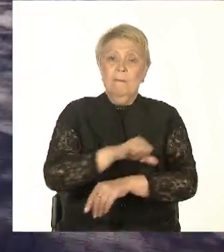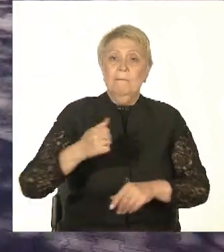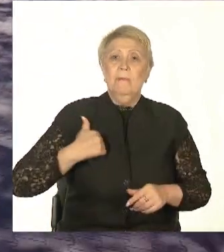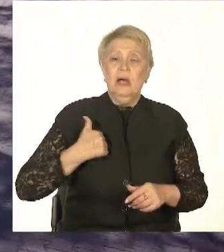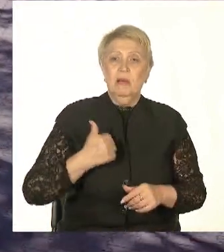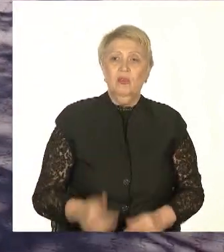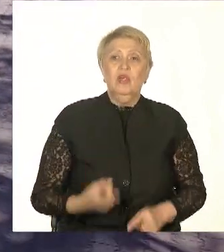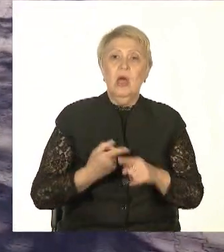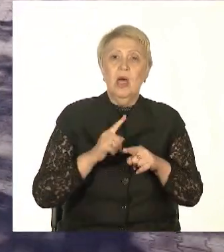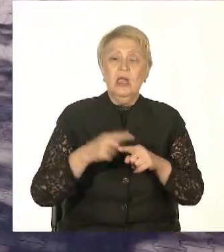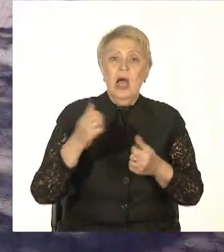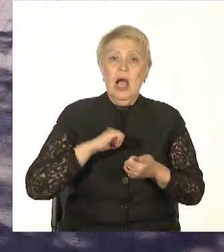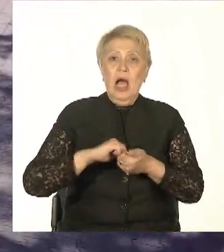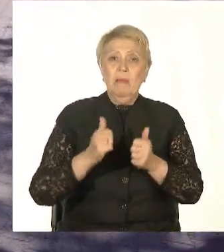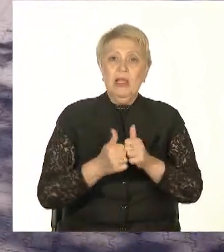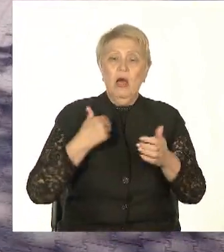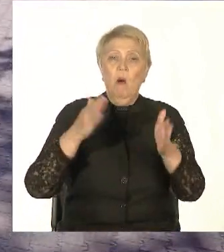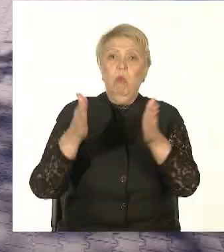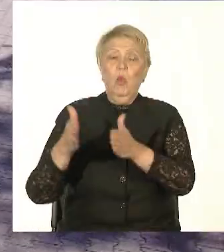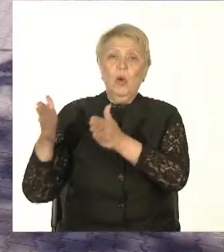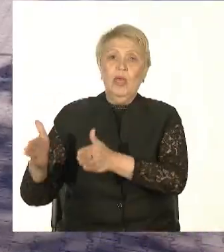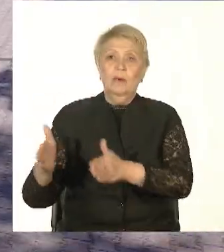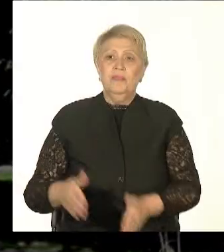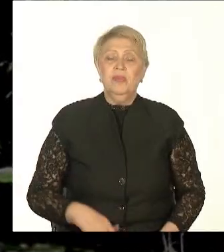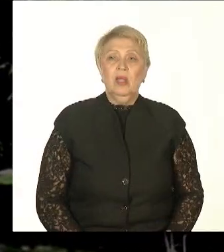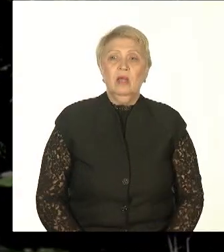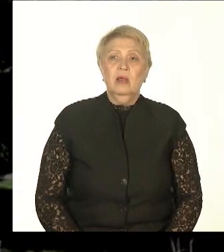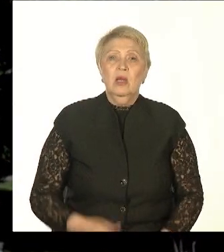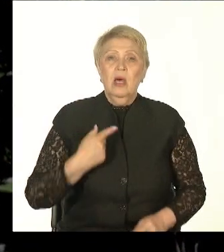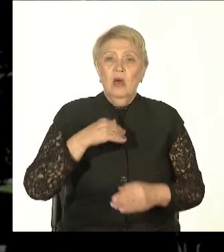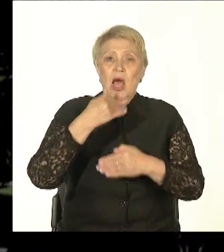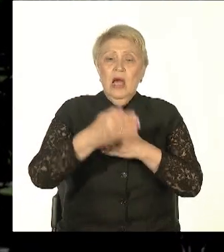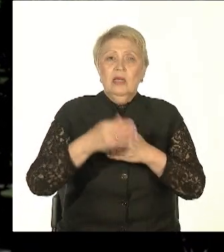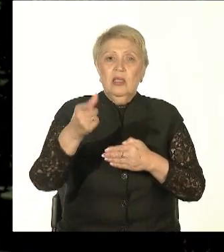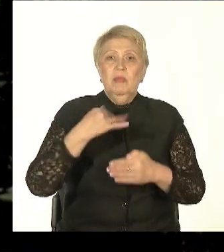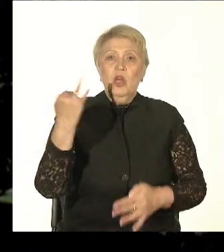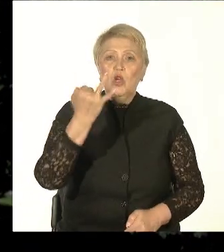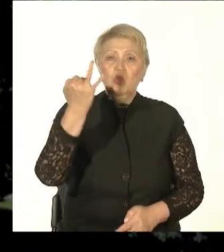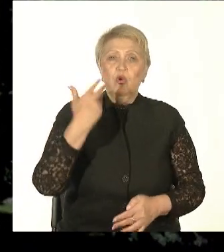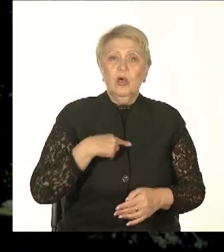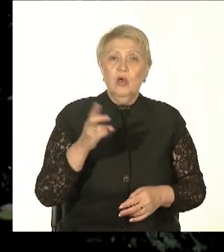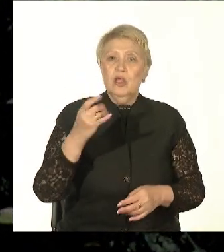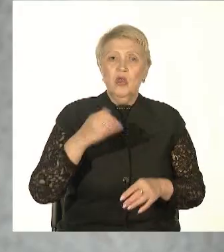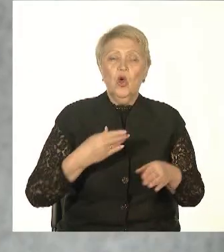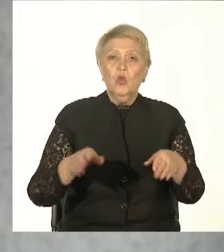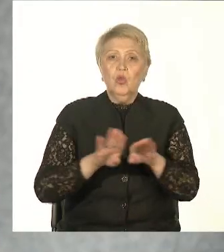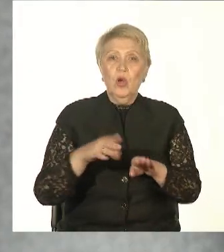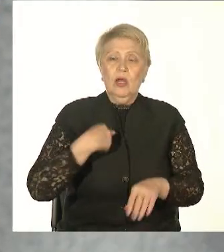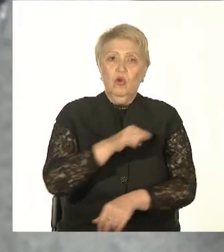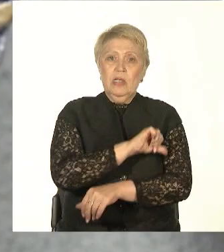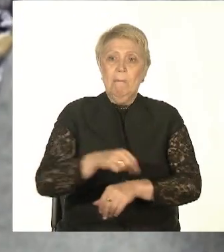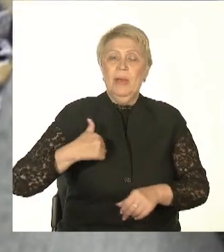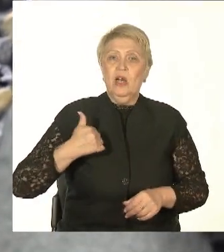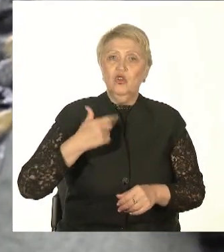лишь каменные блоки, мраморные таблички да медные барельефы. А за ними история не только дальневосточной пограничной службы, а всей